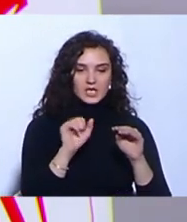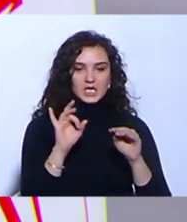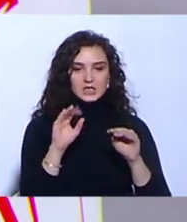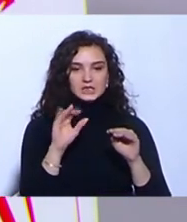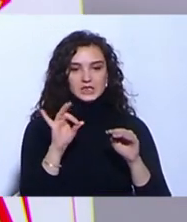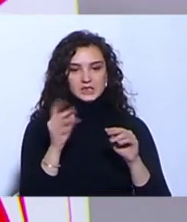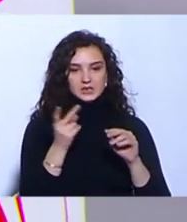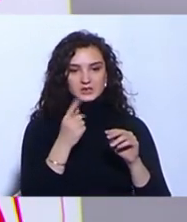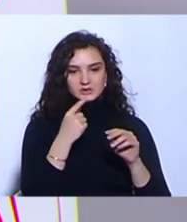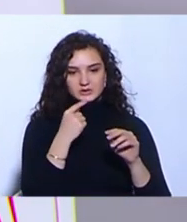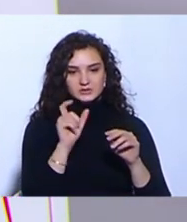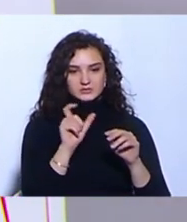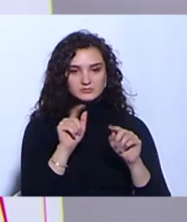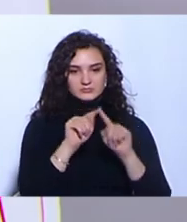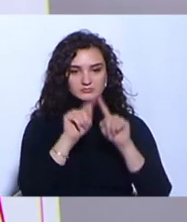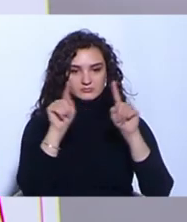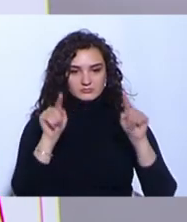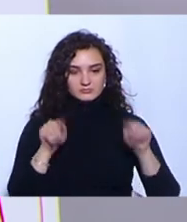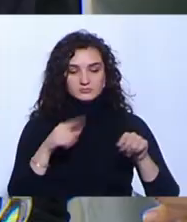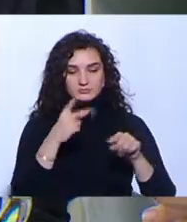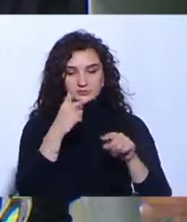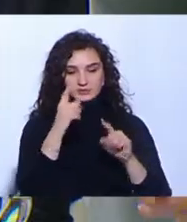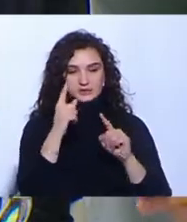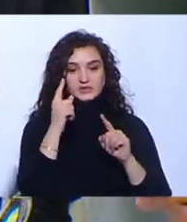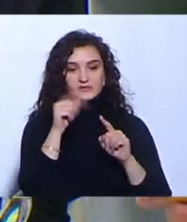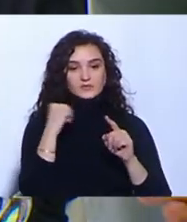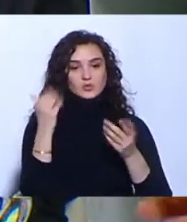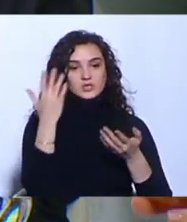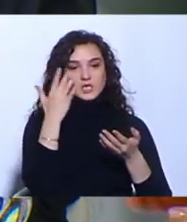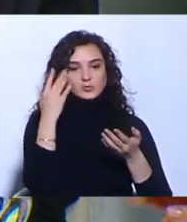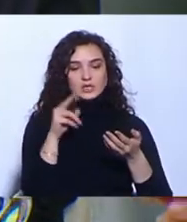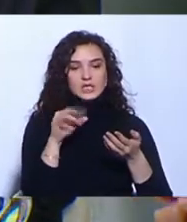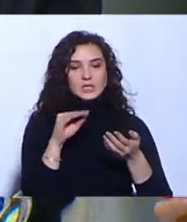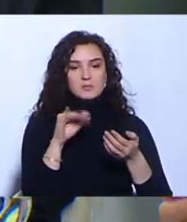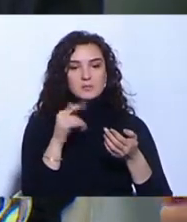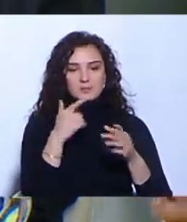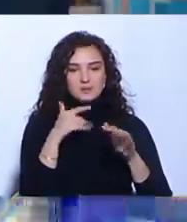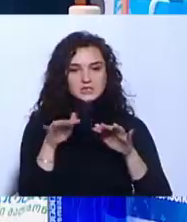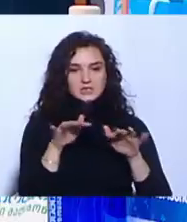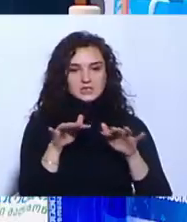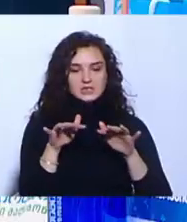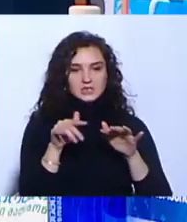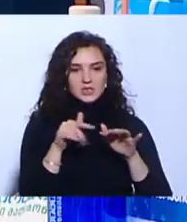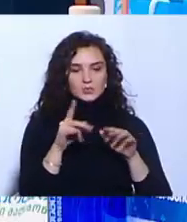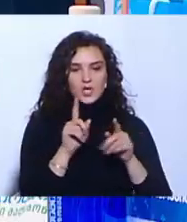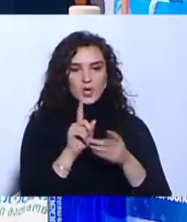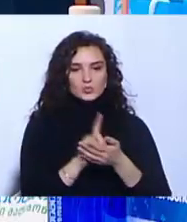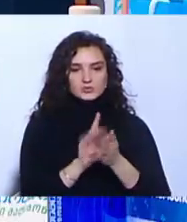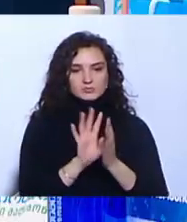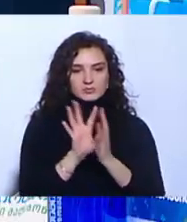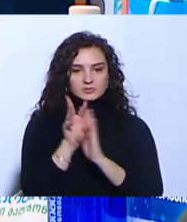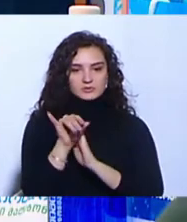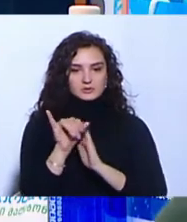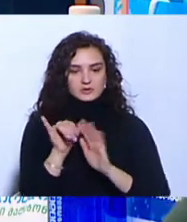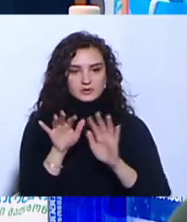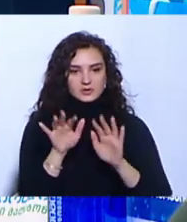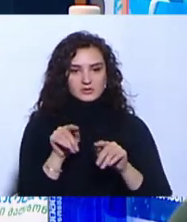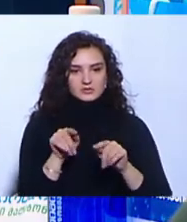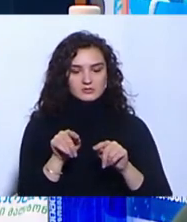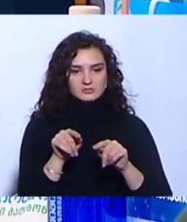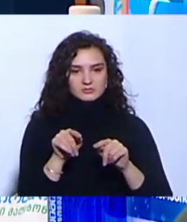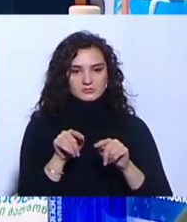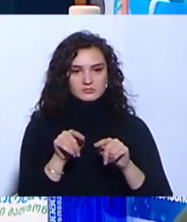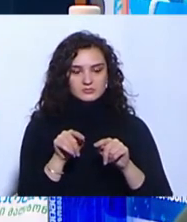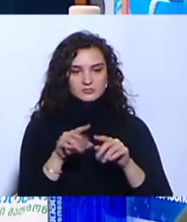და აი წარმოიდგინეთ, ლიმფა არის სითხე, რომელიც აუცილებლად სადღაც უნდა დაბინავდეს. ნაწილი